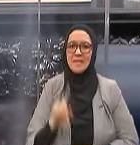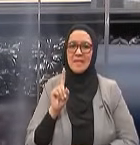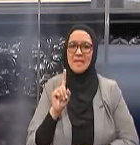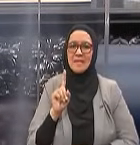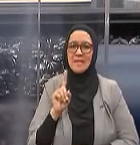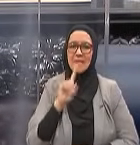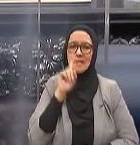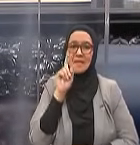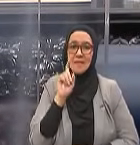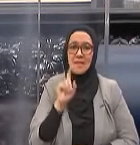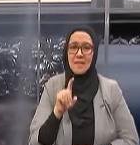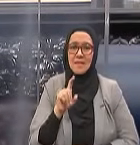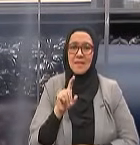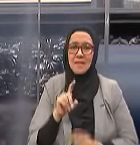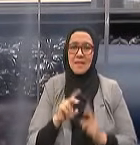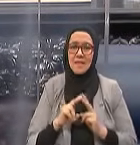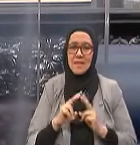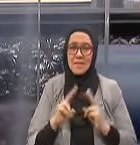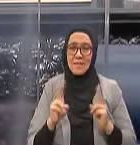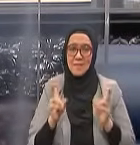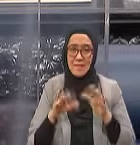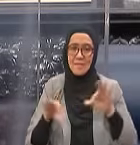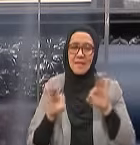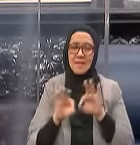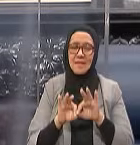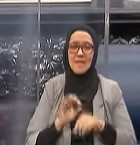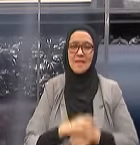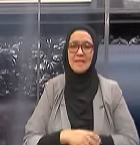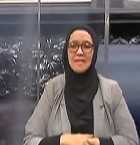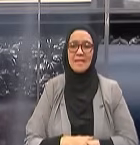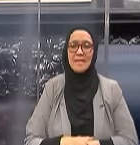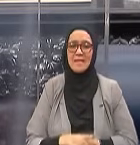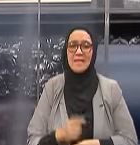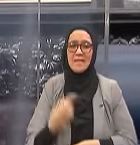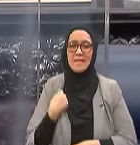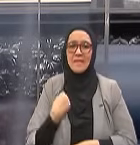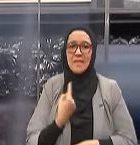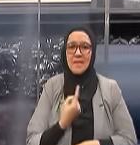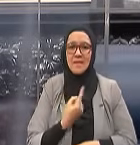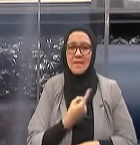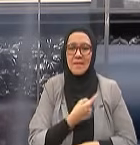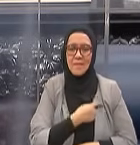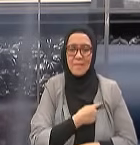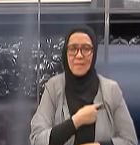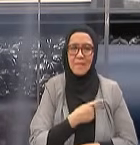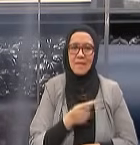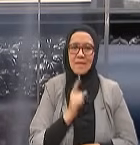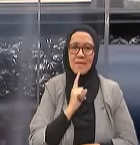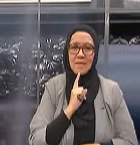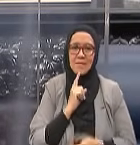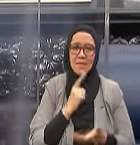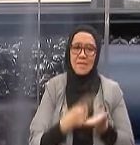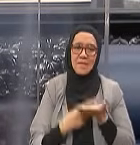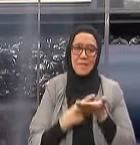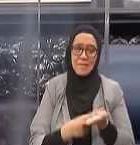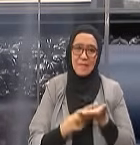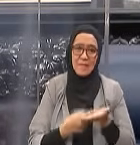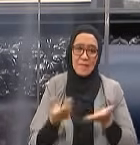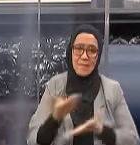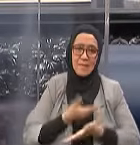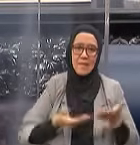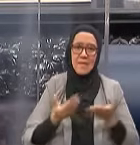yang temannya begitu penting sekali Alkitab bercelah memejamkan beberapa